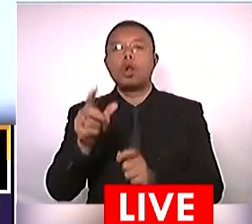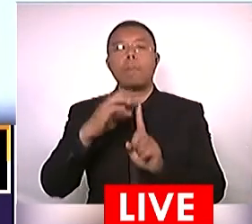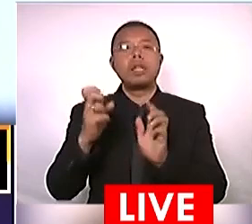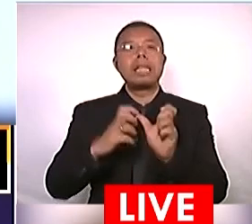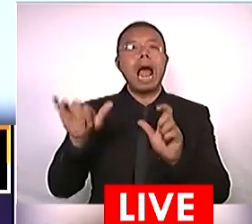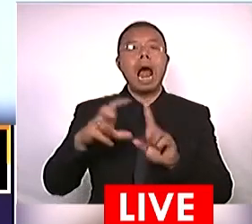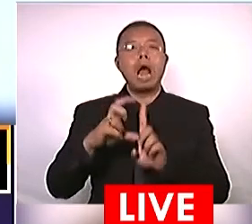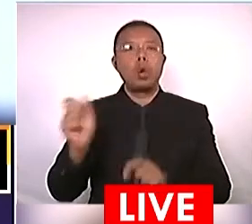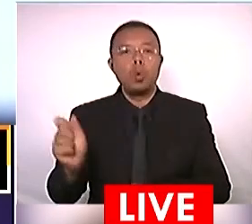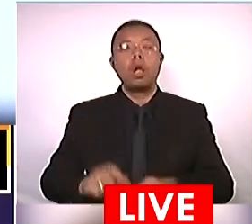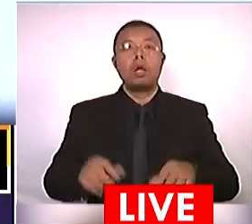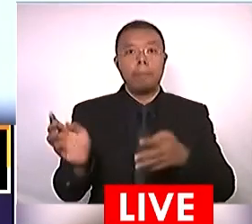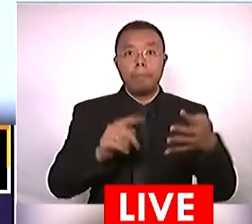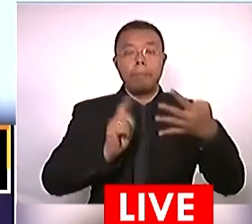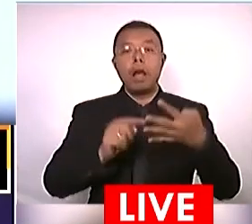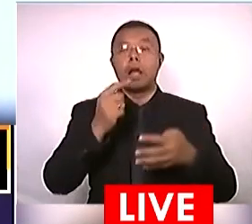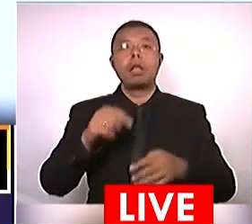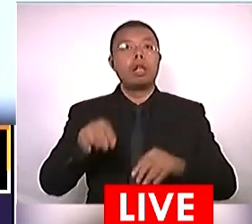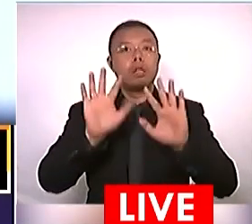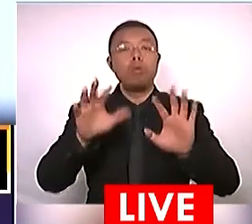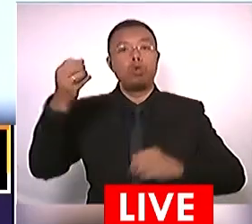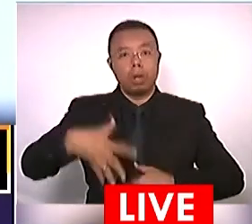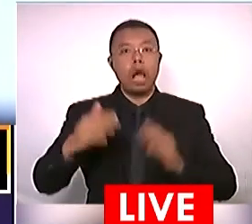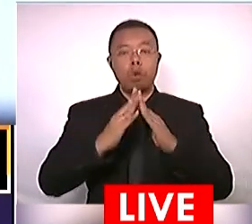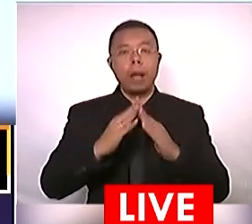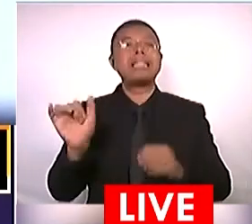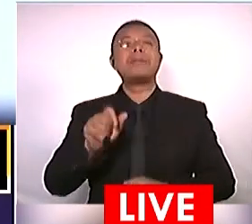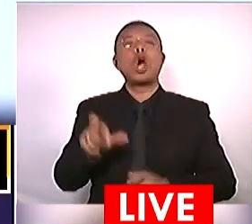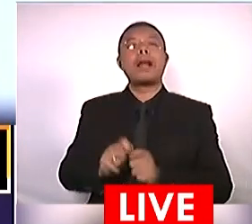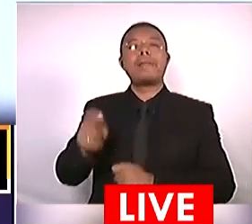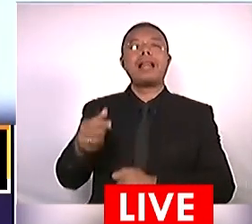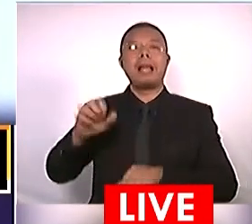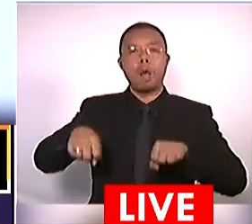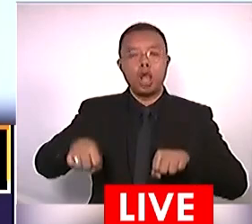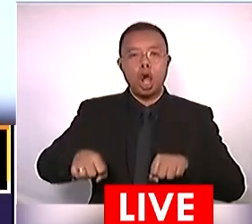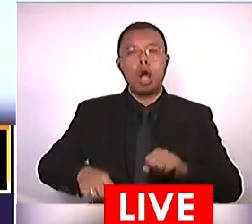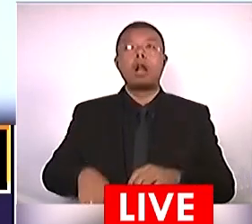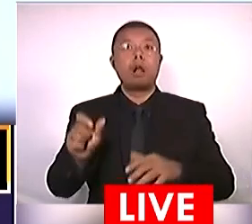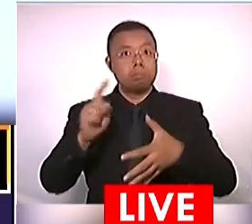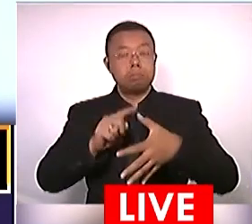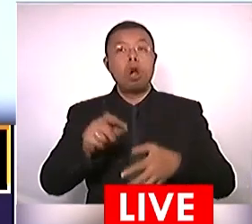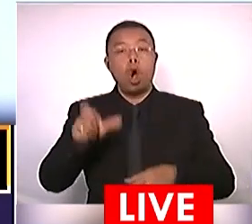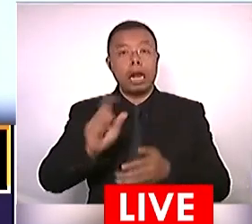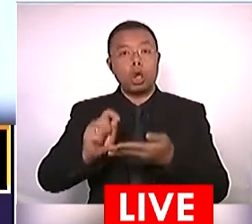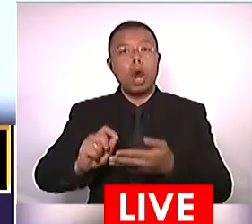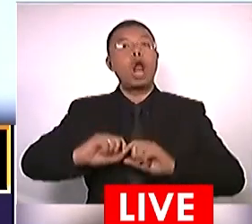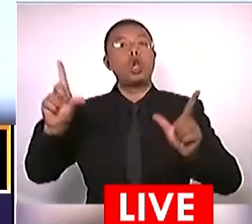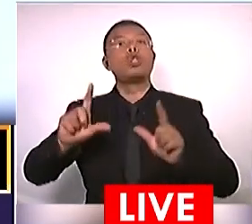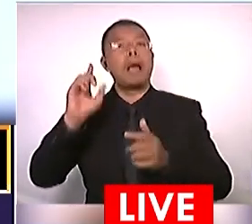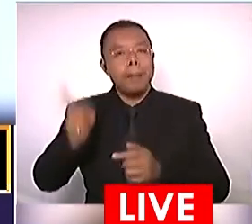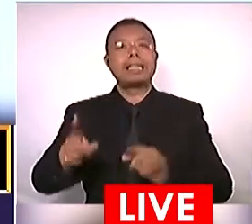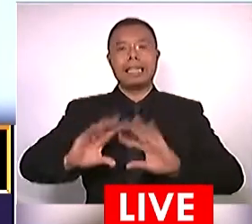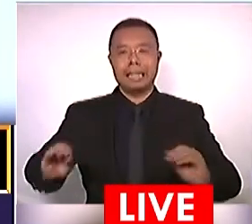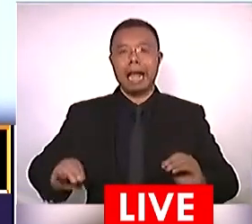hunian punya rumah semudah punya motor 5 sekolah dapat gaji lulus pasti kerja 6 S keluarga